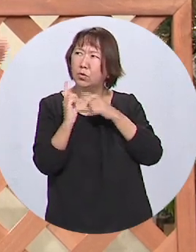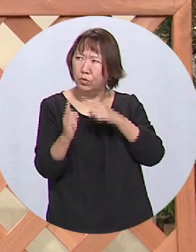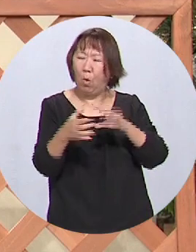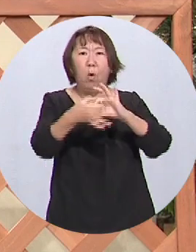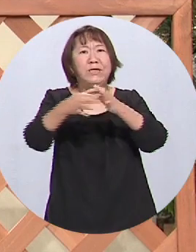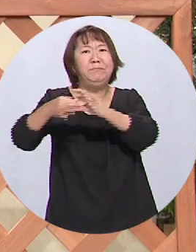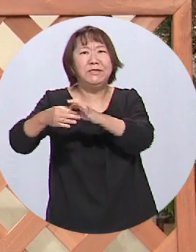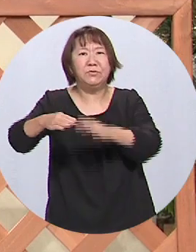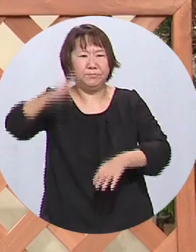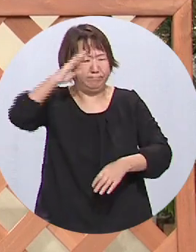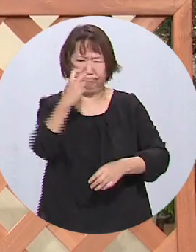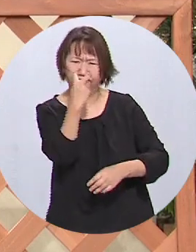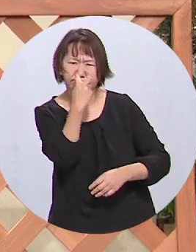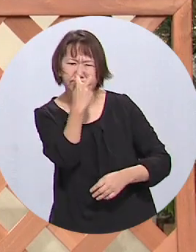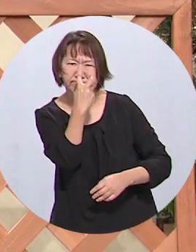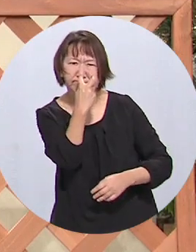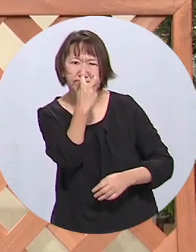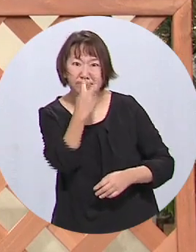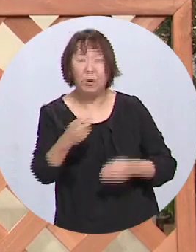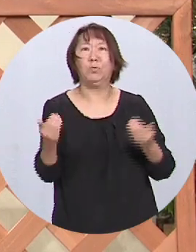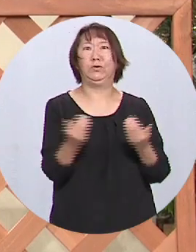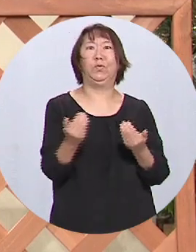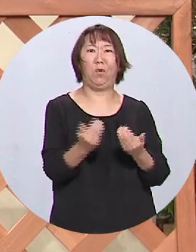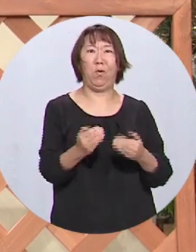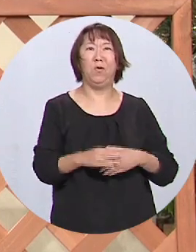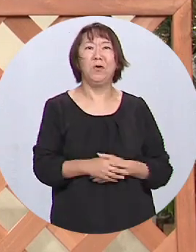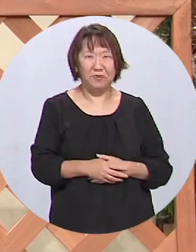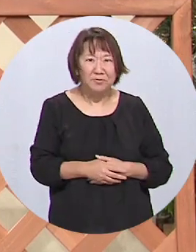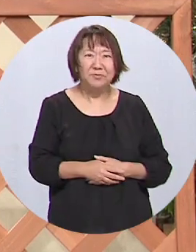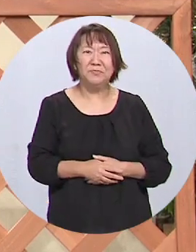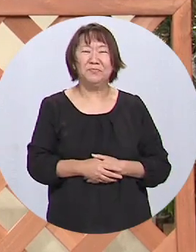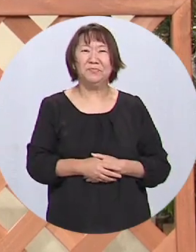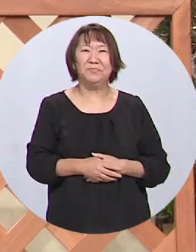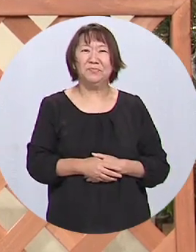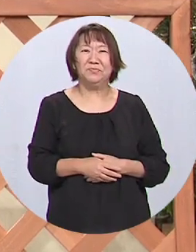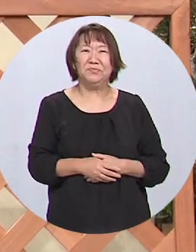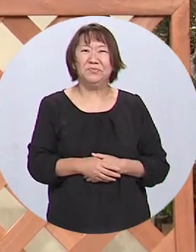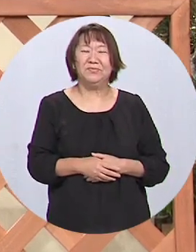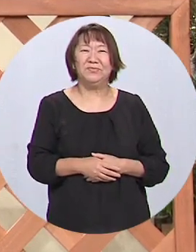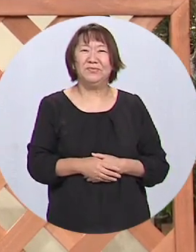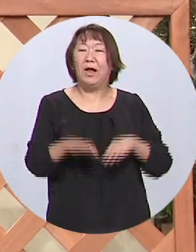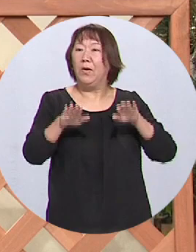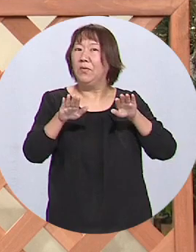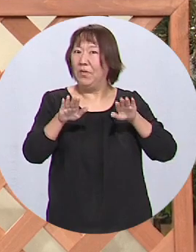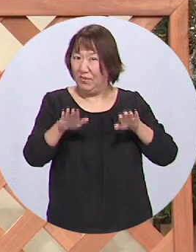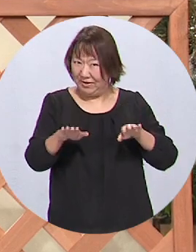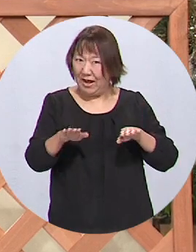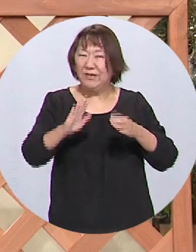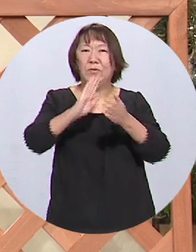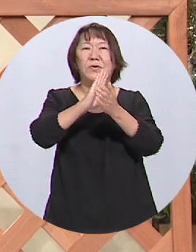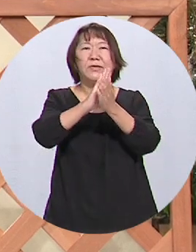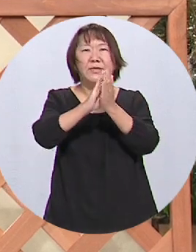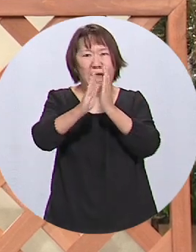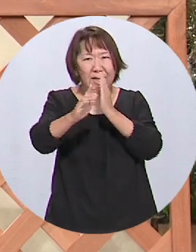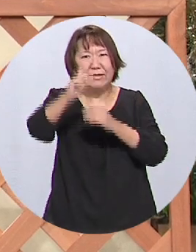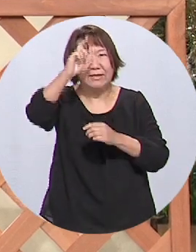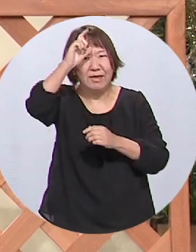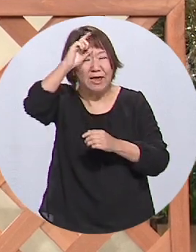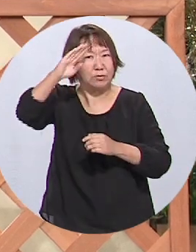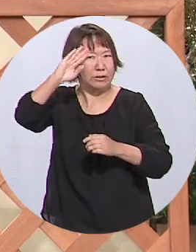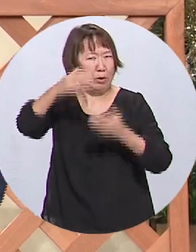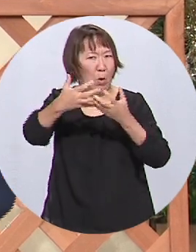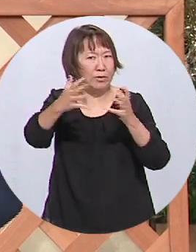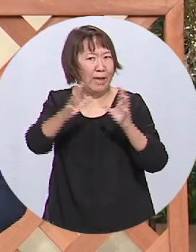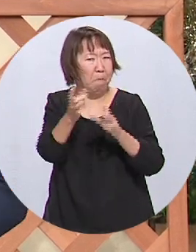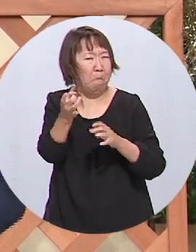警備の中心になったということで、はい、そういったものをやっております。ということで今回そんな県警機動隊に潜入を